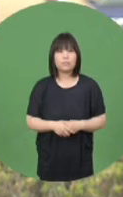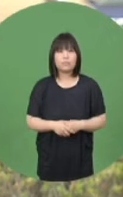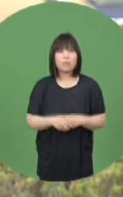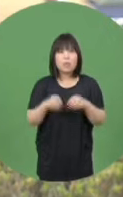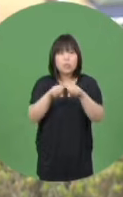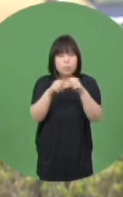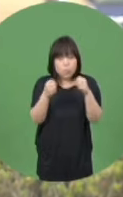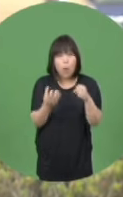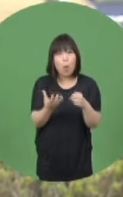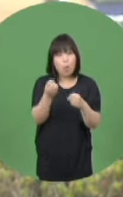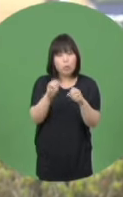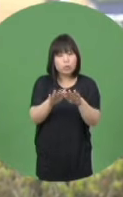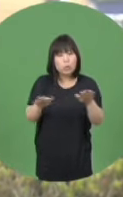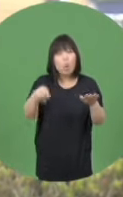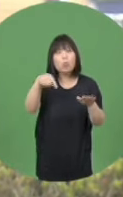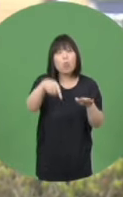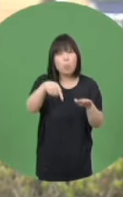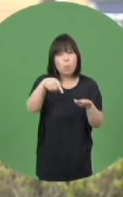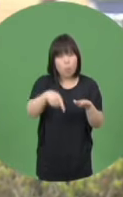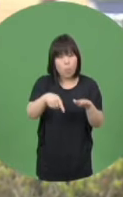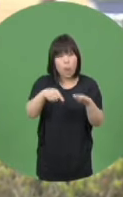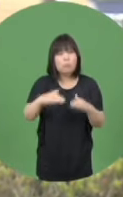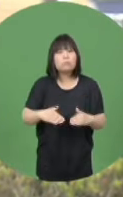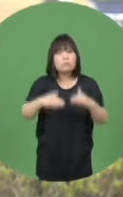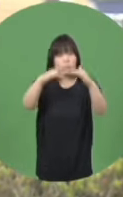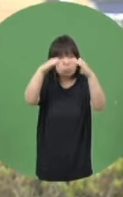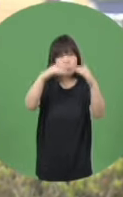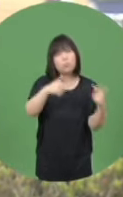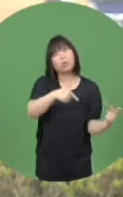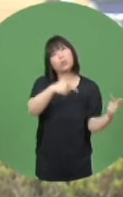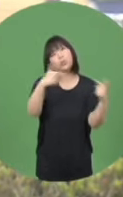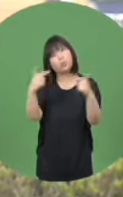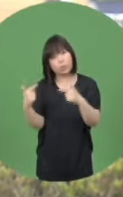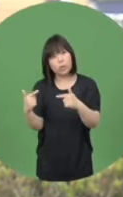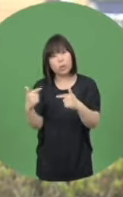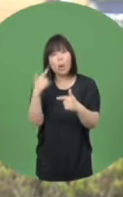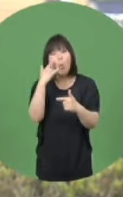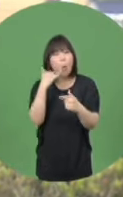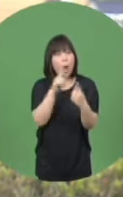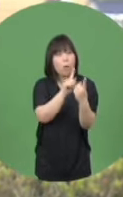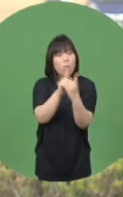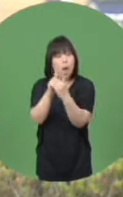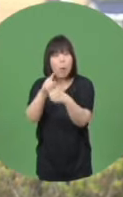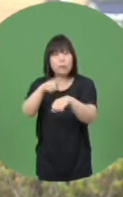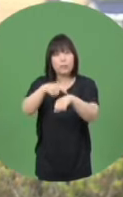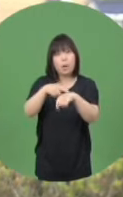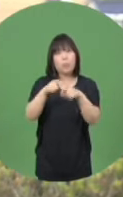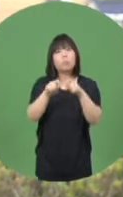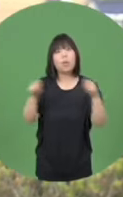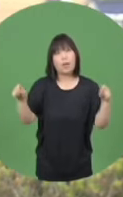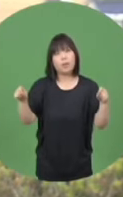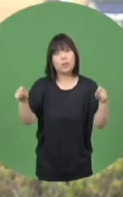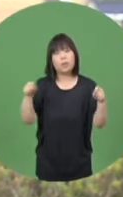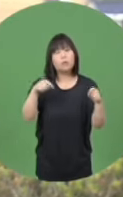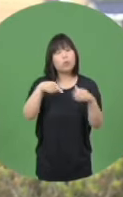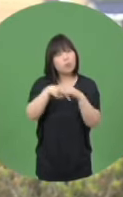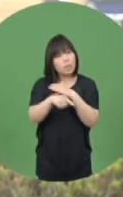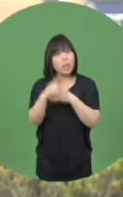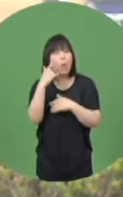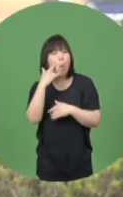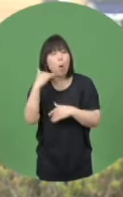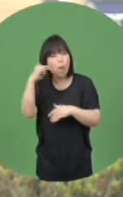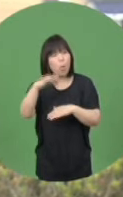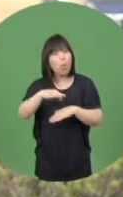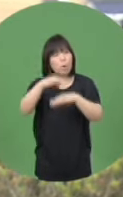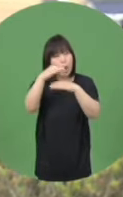障害を持つ子っていうのは、こう育っていくスピードも遅いので、親がこうかかる時間も長いんですね。やっぱりそういう点では親もちょっと楽